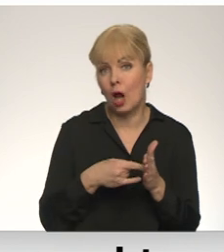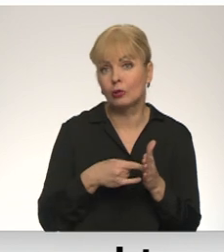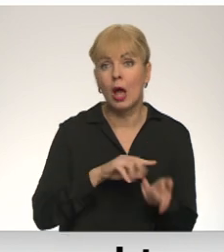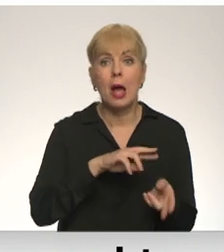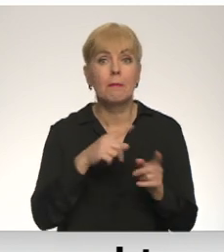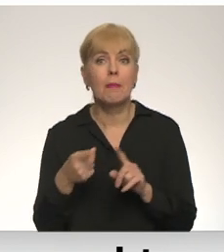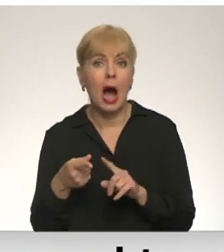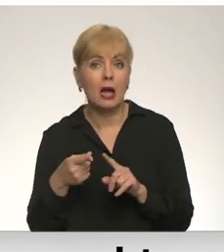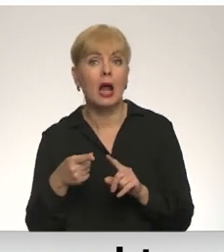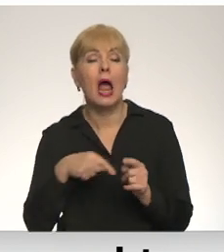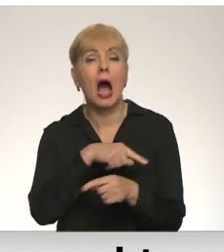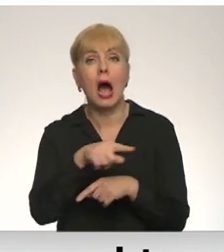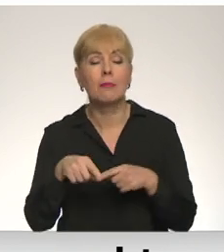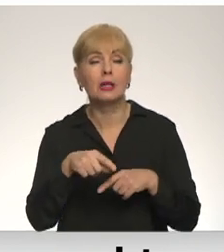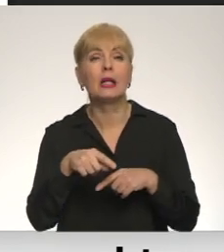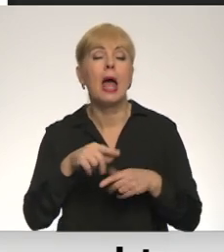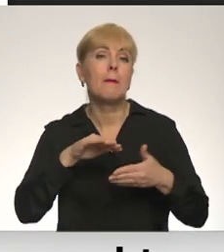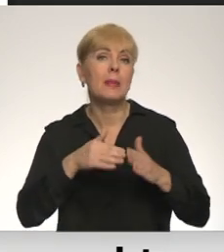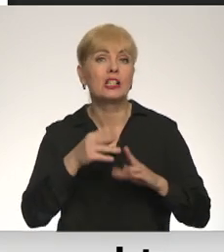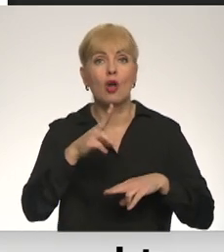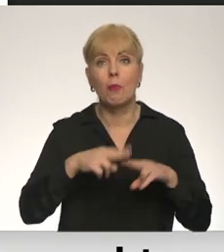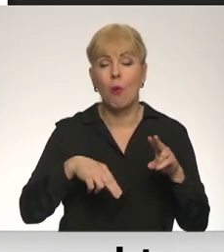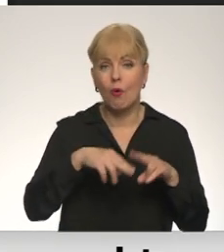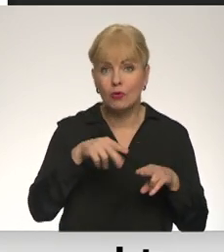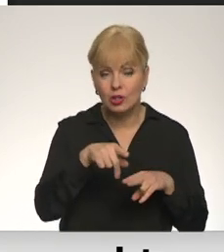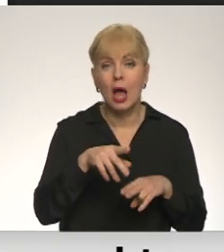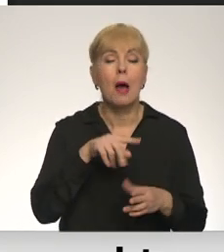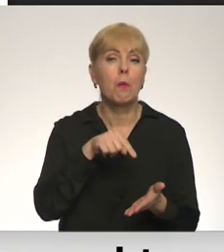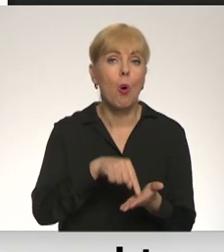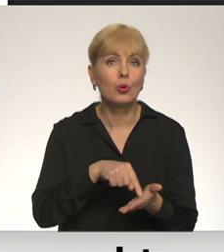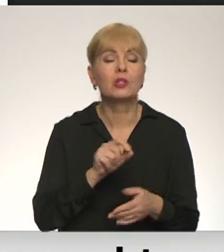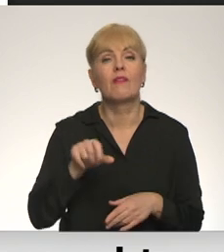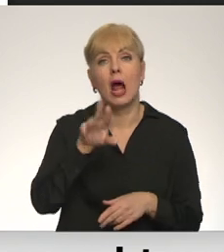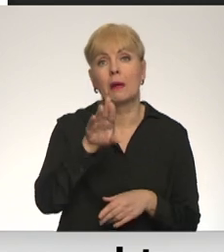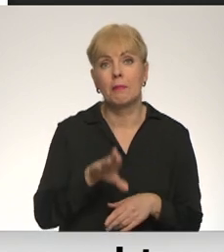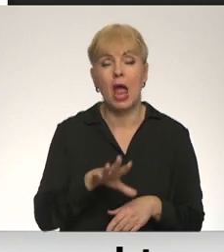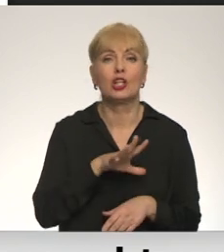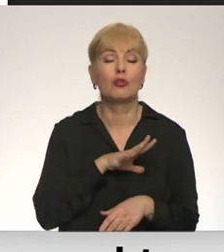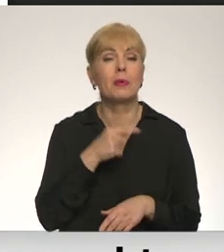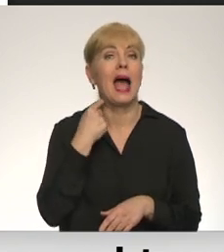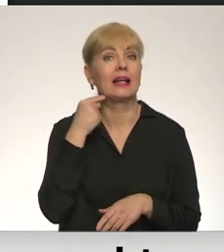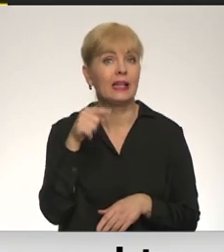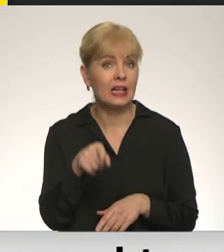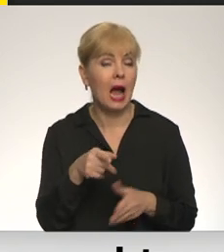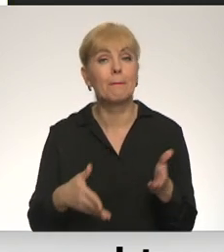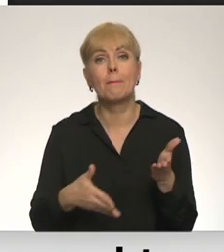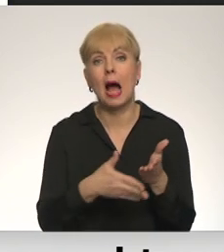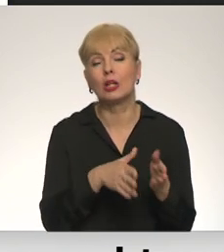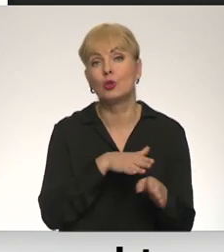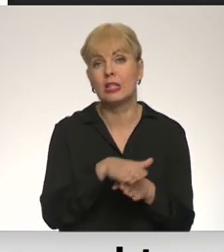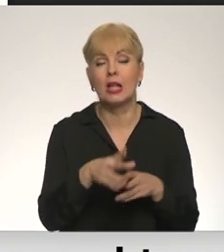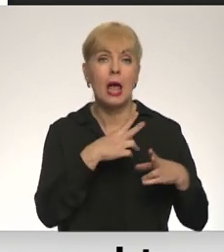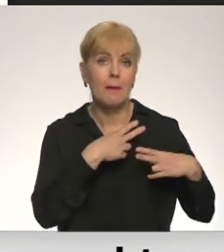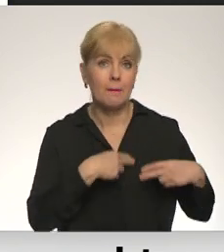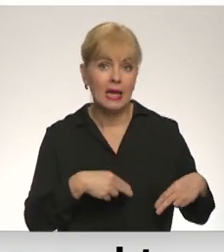uz aprits ekonomiku pilsētu būvniecībā, testa režīmā šāds punkts vairākus mēnešus darbojās Rīgā, kuru palīdzēja īstenot